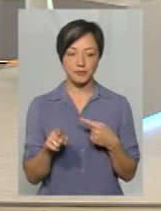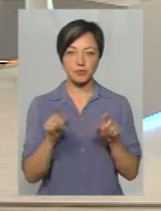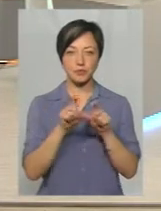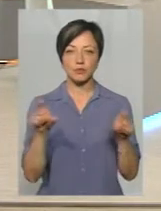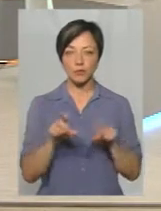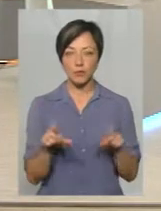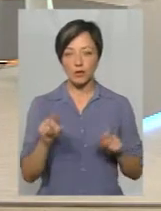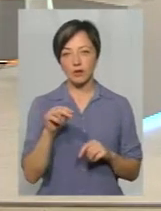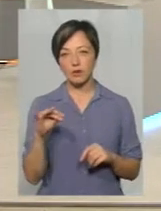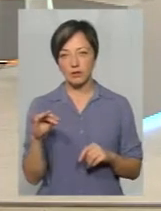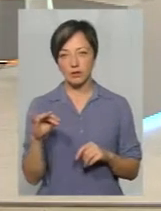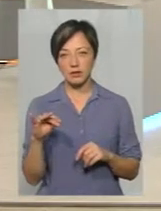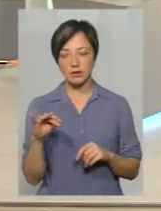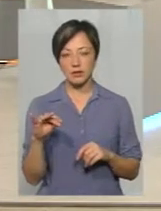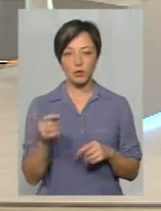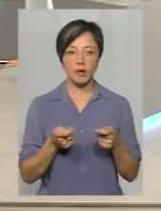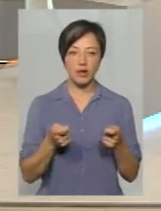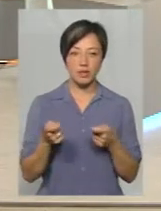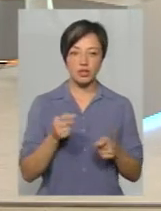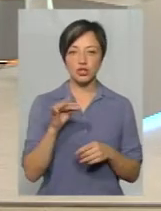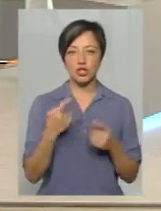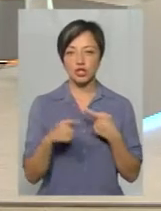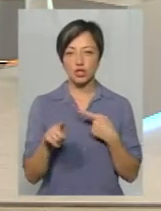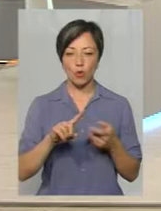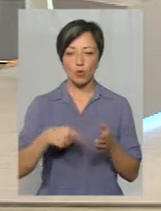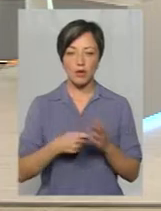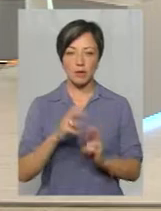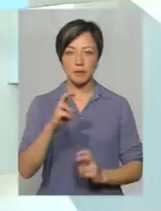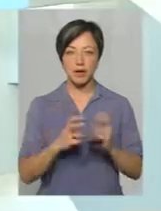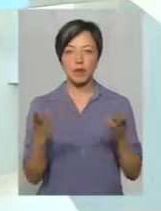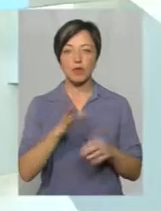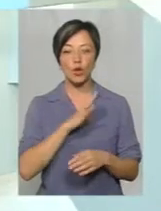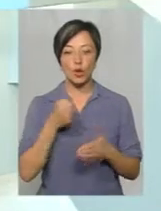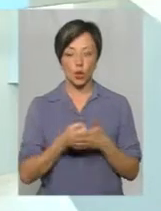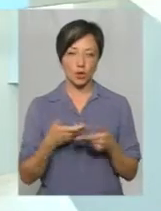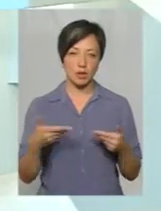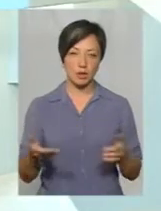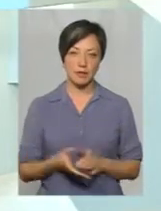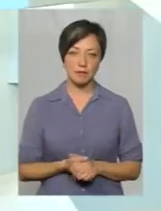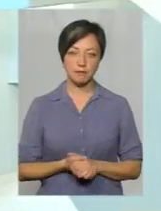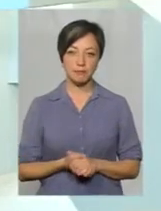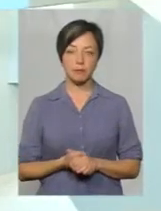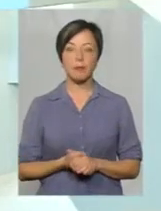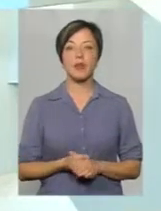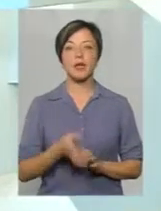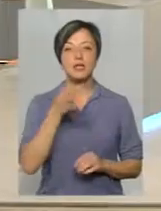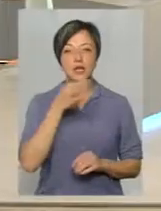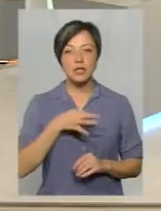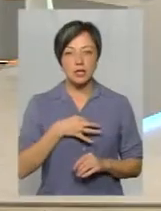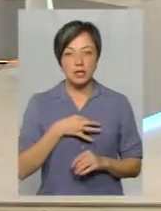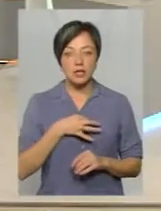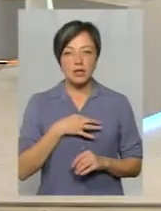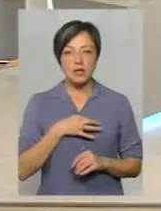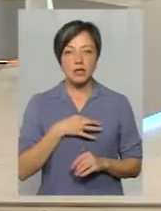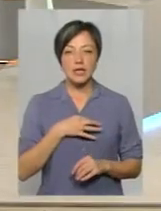структур чи інших управлінь, чи інших комунальних підприємств, які були до нас. А скажіть, от,